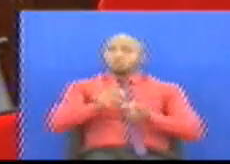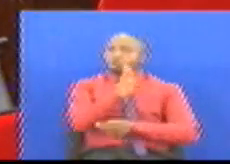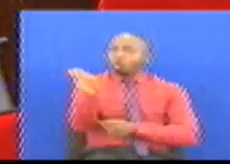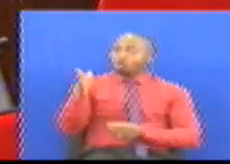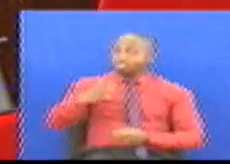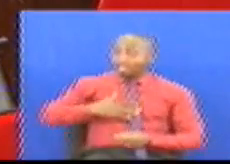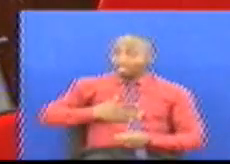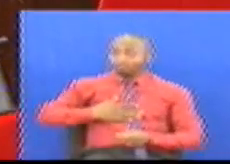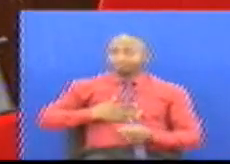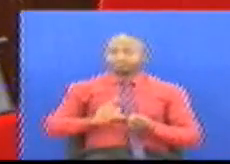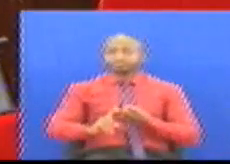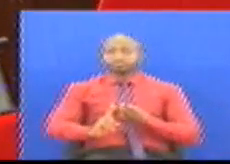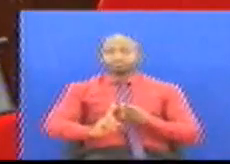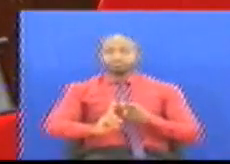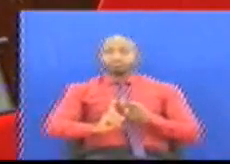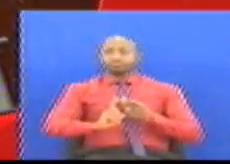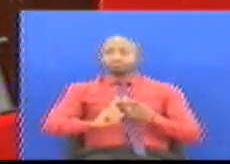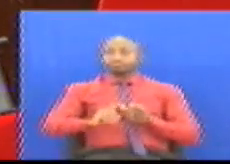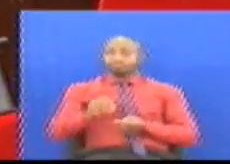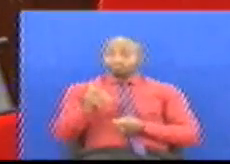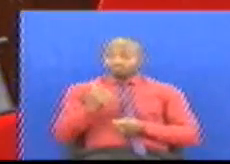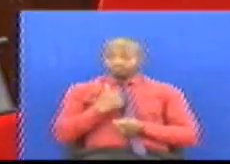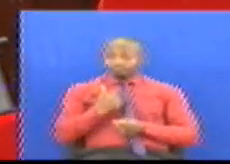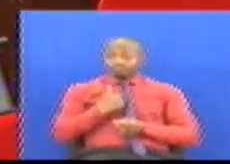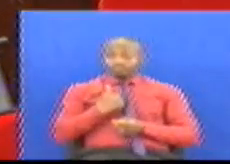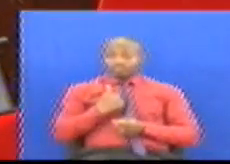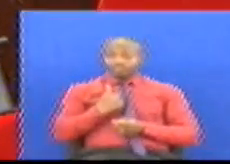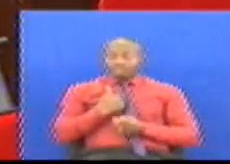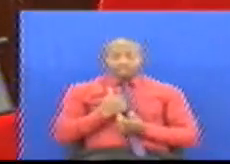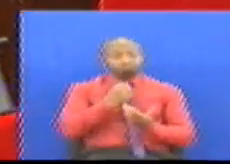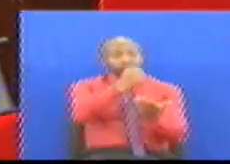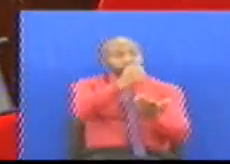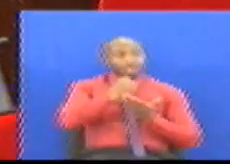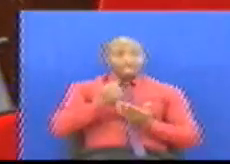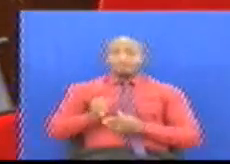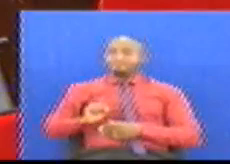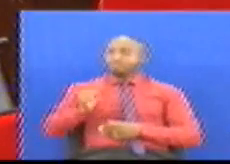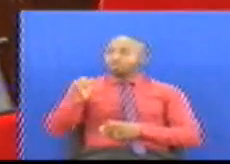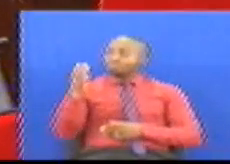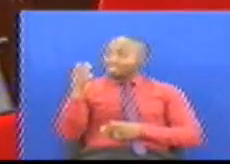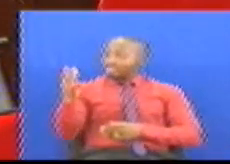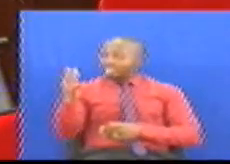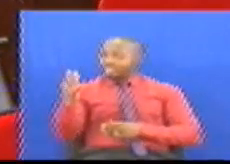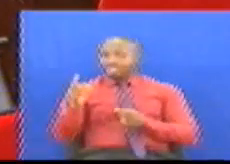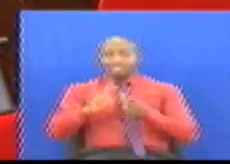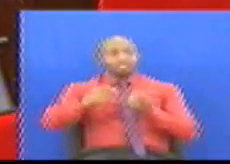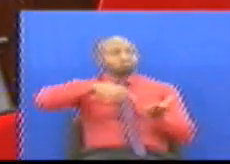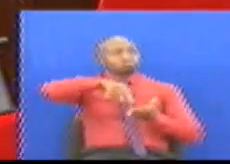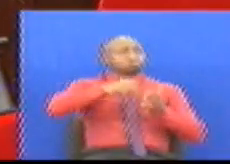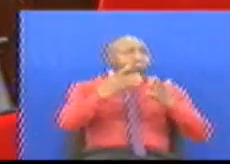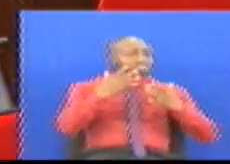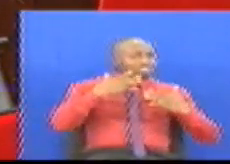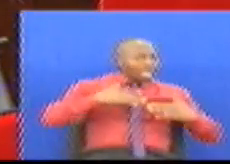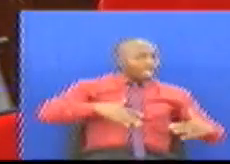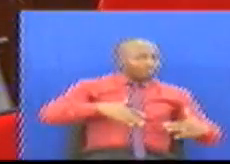kwamba bahati hata mimi Moshi leo amenipa milioni 400 kwa kituo cha afya,